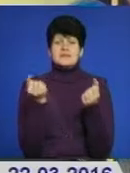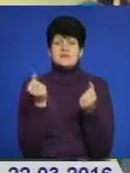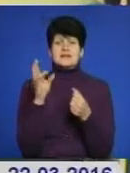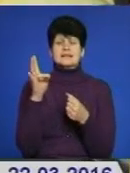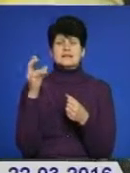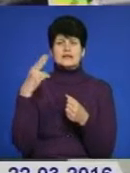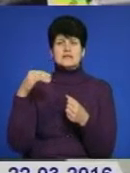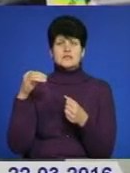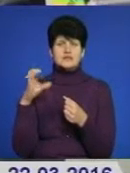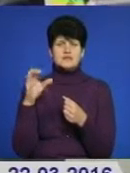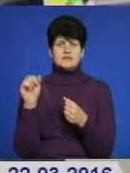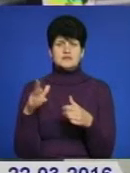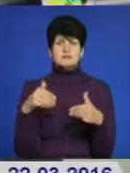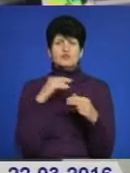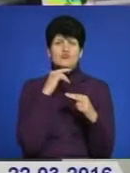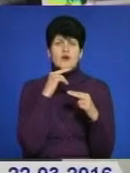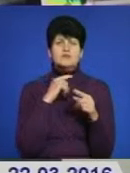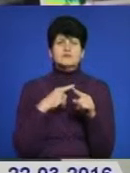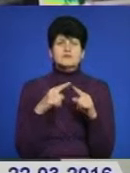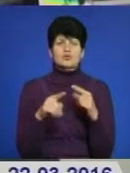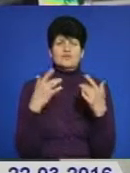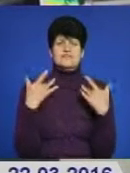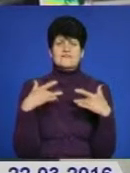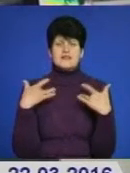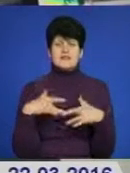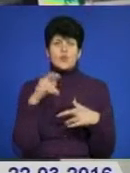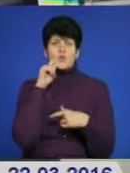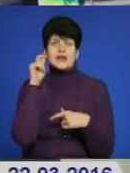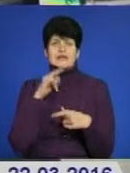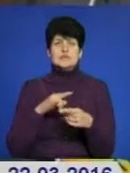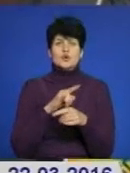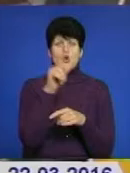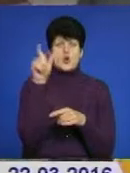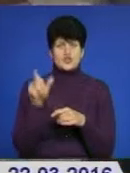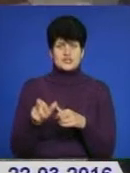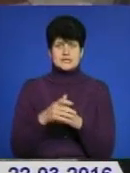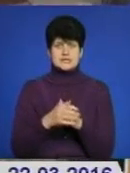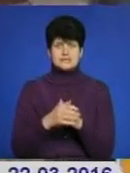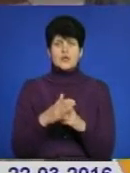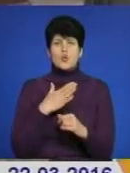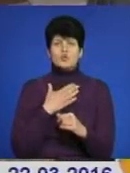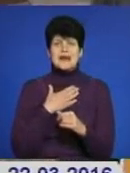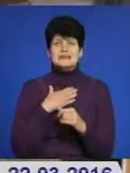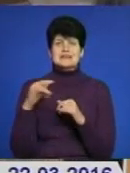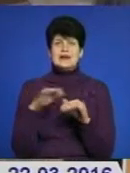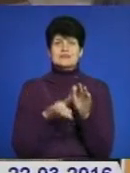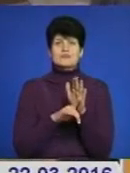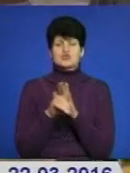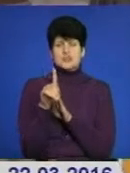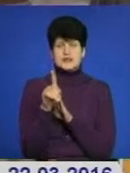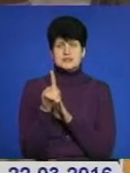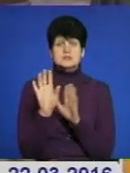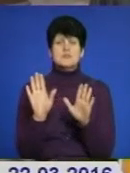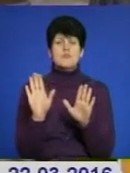і привернути увагу світу до потреби негайного звільнення української льотчиці. У нас акція в Тернополі почалася з моменту